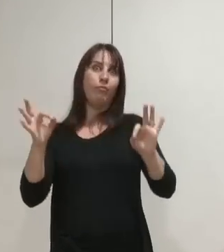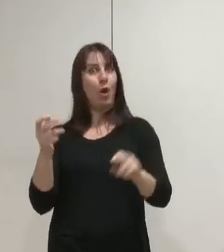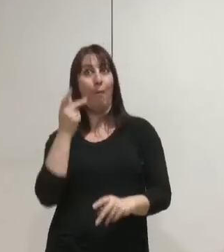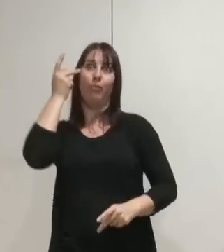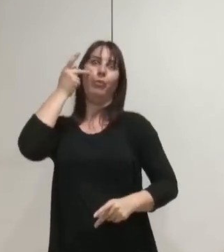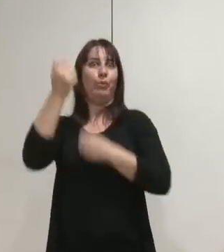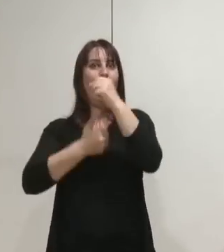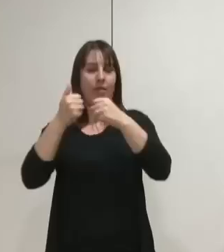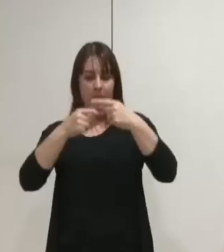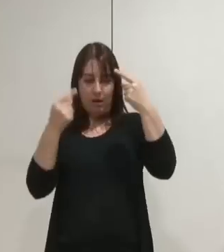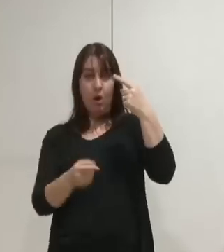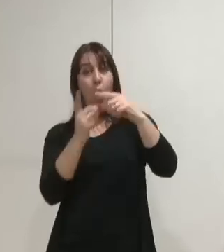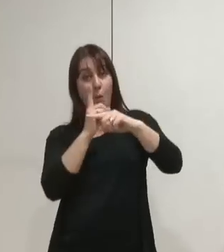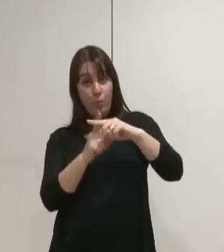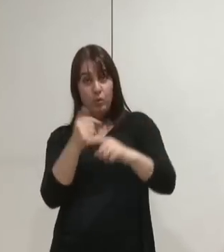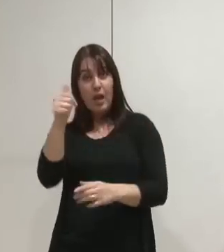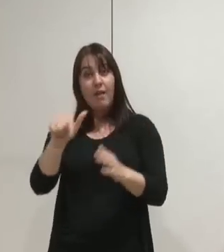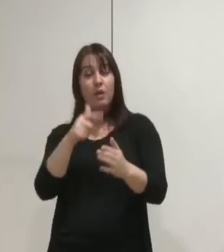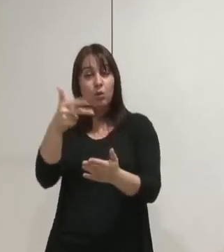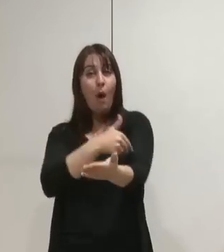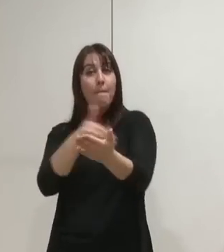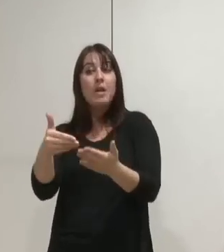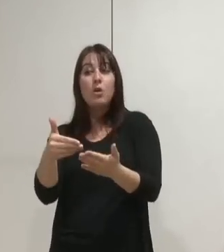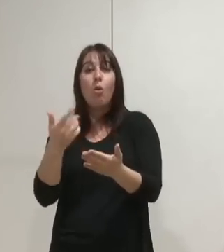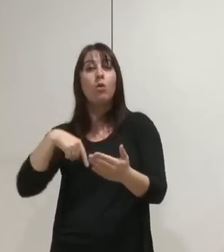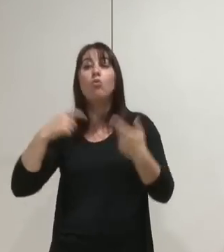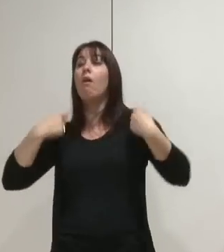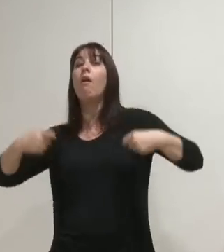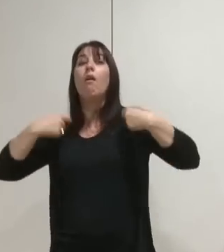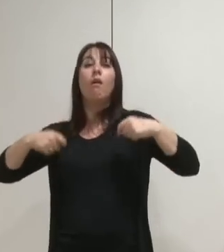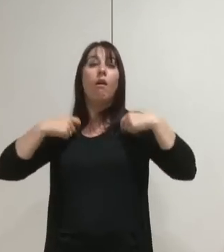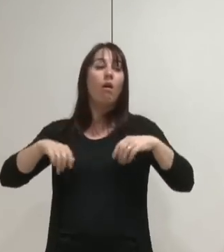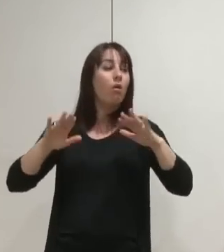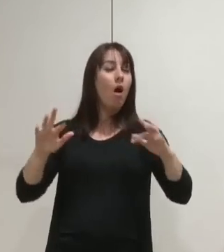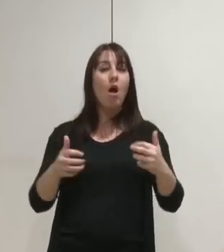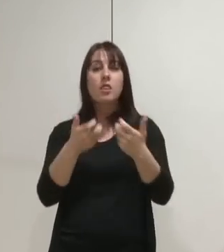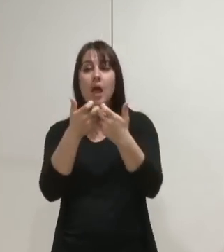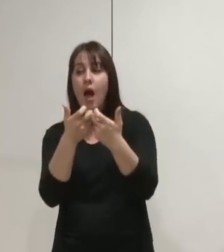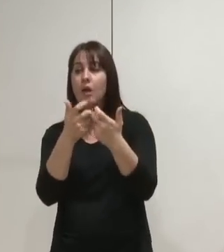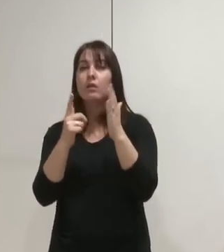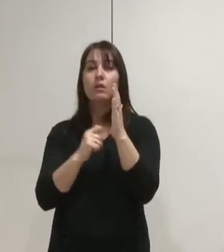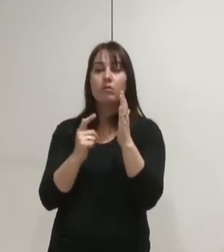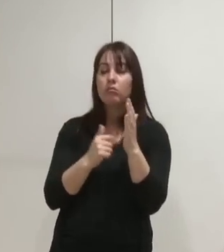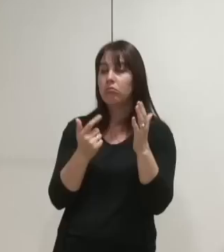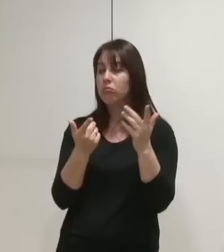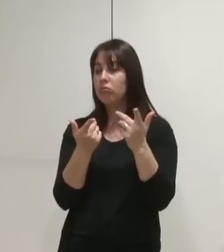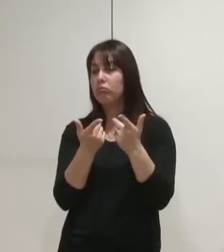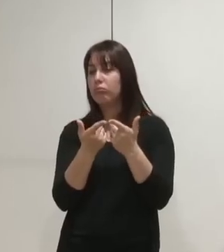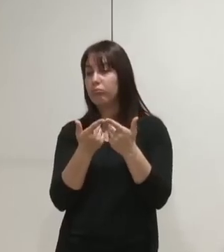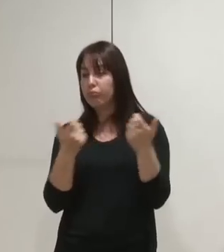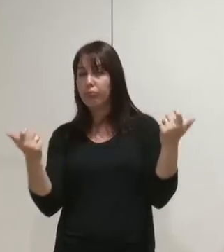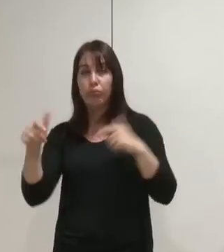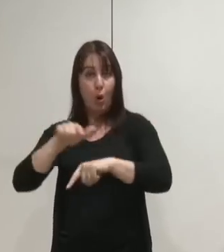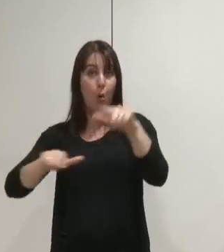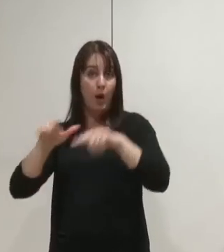100 que nous de cadeau que nous faisons sur les taxes et sur les